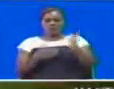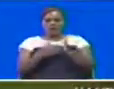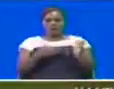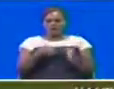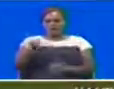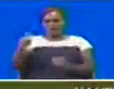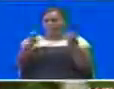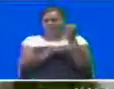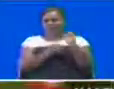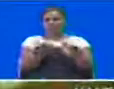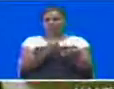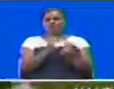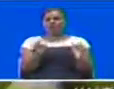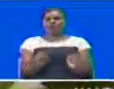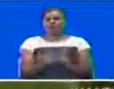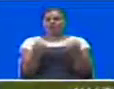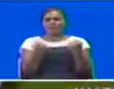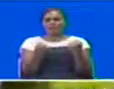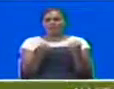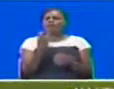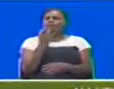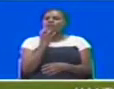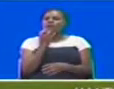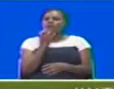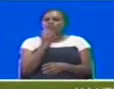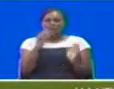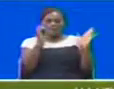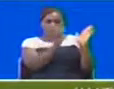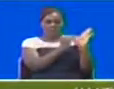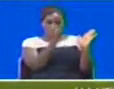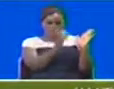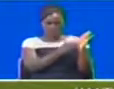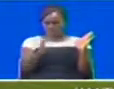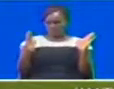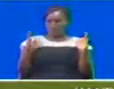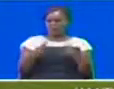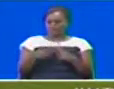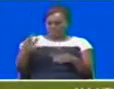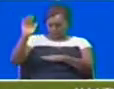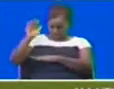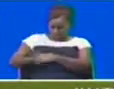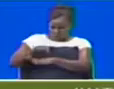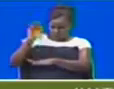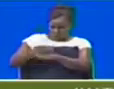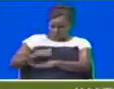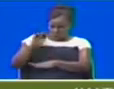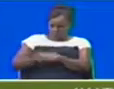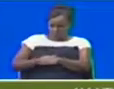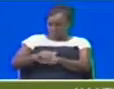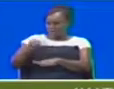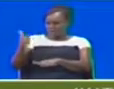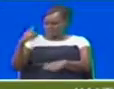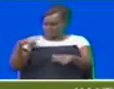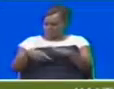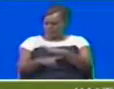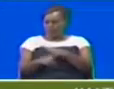Smoha kwenye mechi ambayo ilichezwa kwenye uwanja wa Kenyatta mjini Machakos. Ulinzi ilianza mechi hiyo vizuri baada ya Samuel Onyango kutia